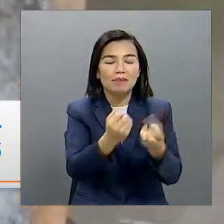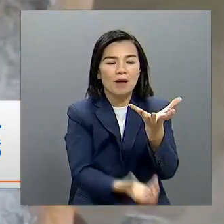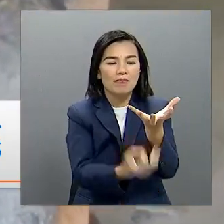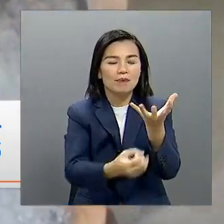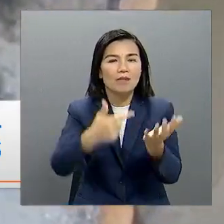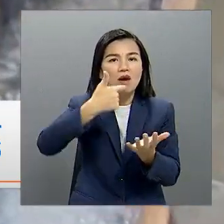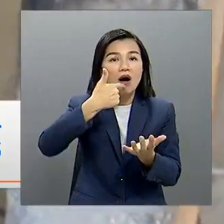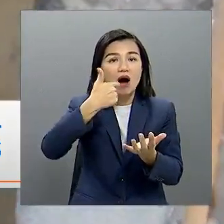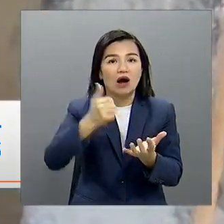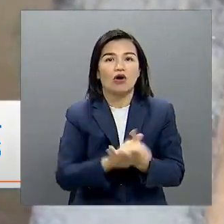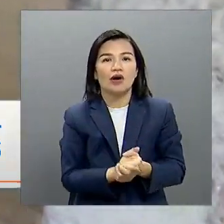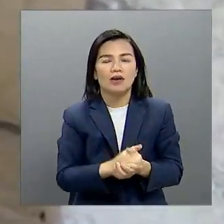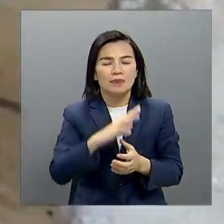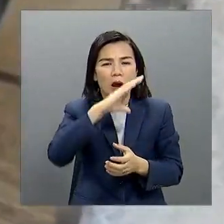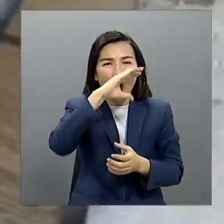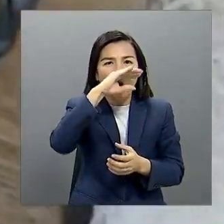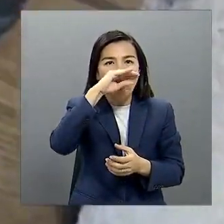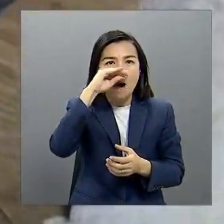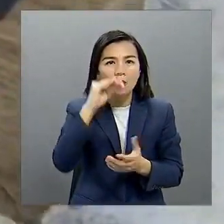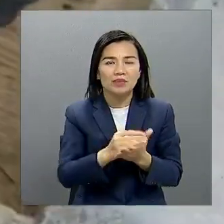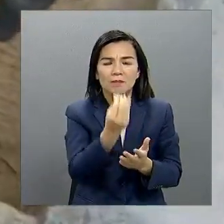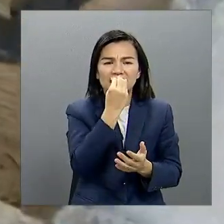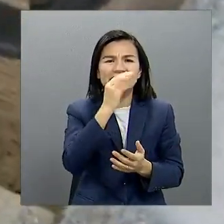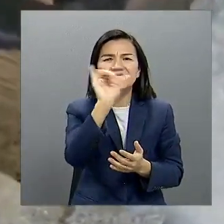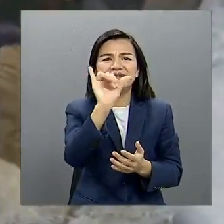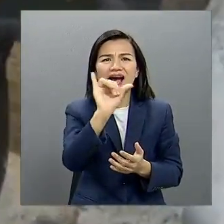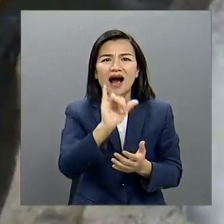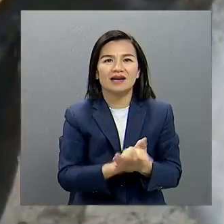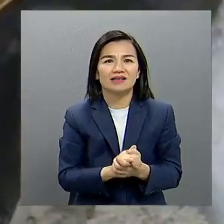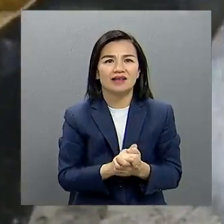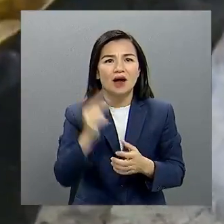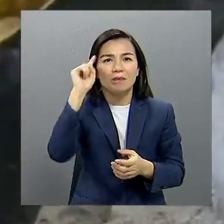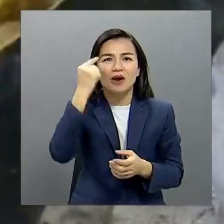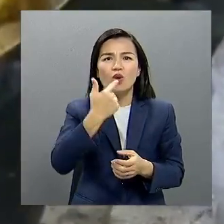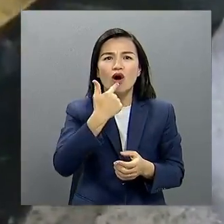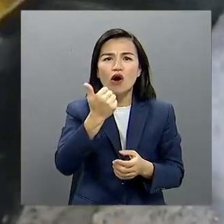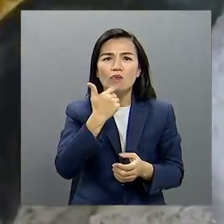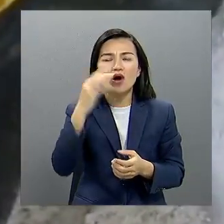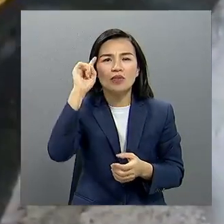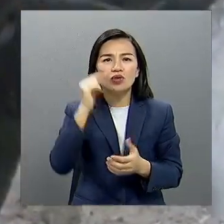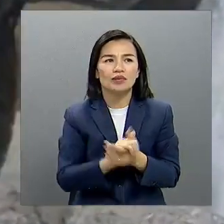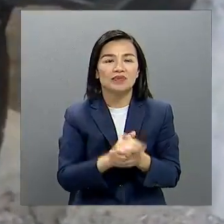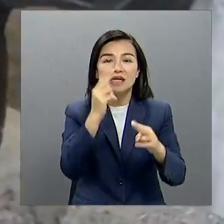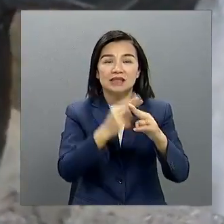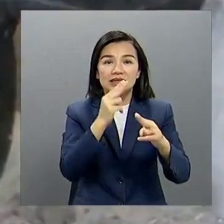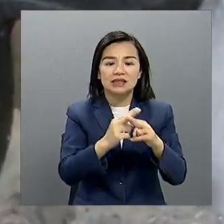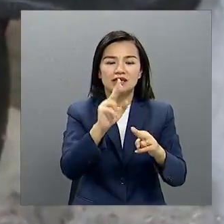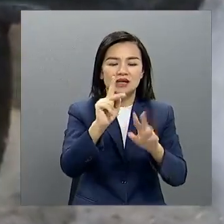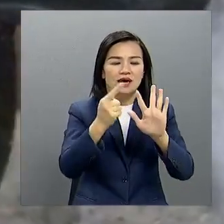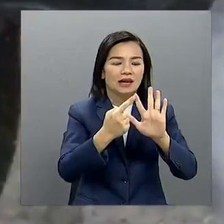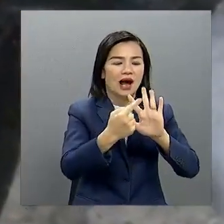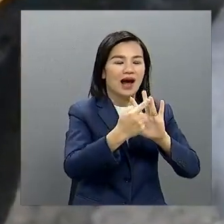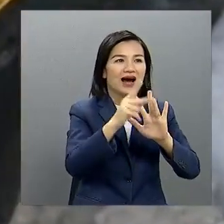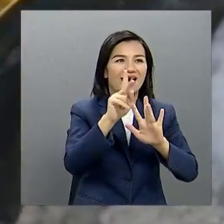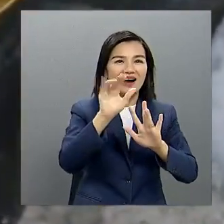ก็มีกลิ่นหอมยังไม่เคยชิมคุณผู้ชมดังนั้นผมจะยังไม่บอกว่าอร่อยหรือเปล่า ผักกระแยงกับผักกระออมผมก็เพิ่งเคยได้ยิน มันจะเปรี้ยวๆดังนั้นผมยังไม่บอกว่าอ